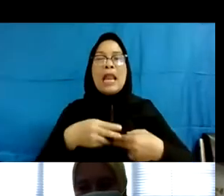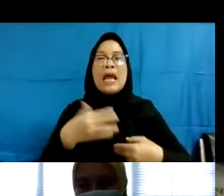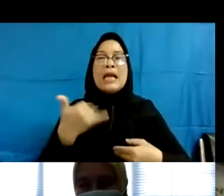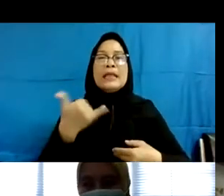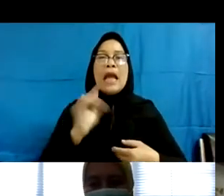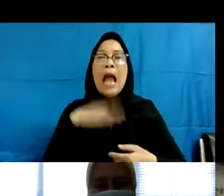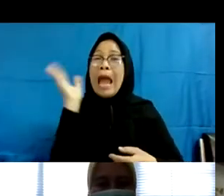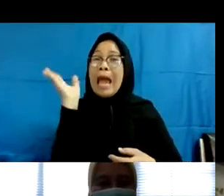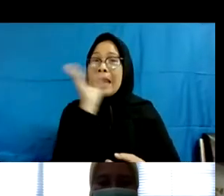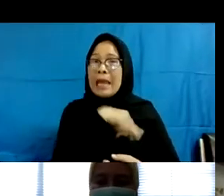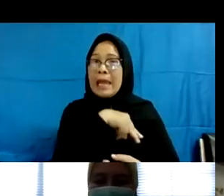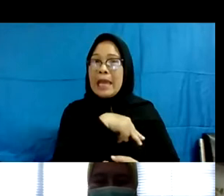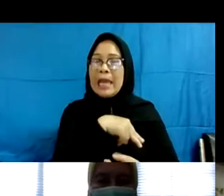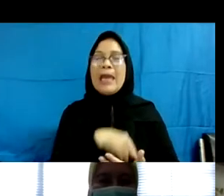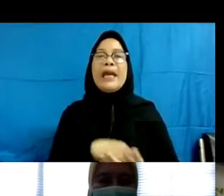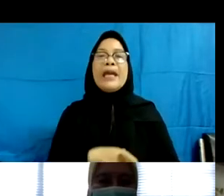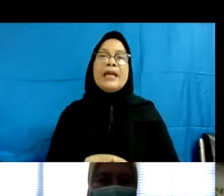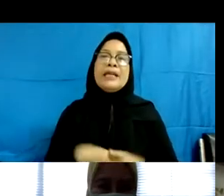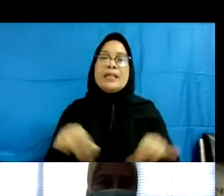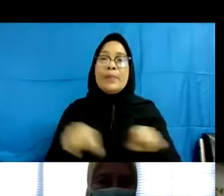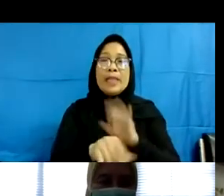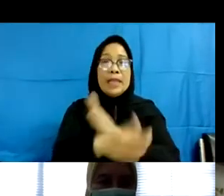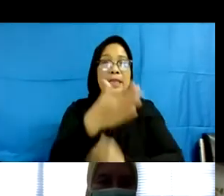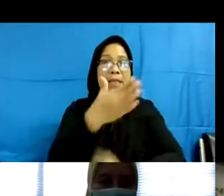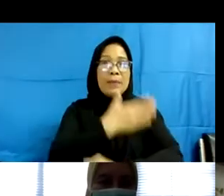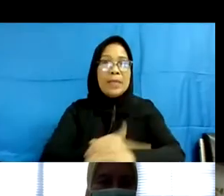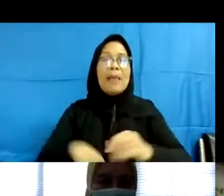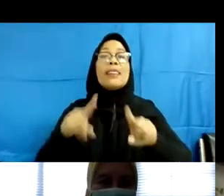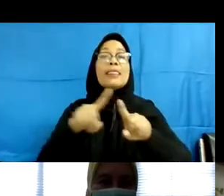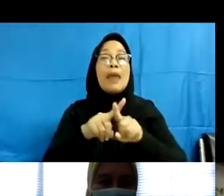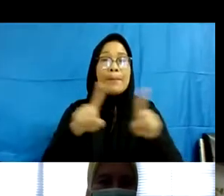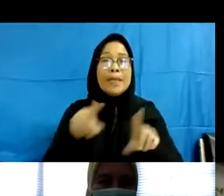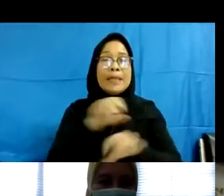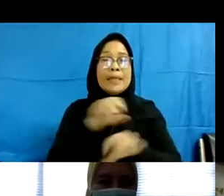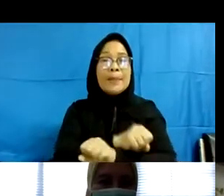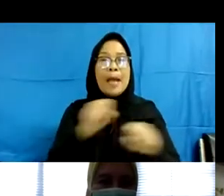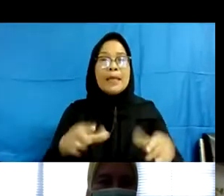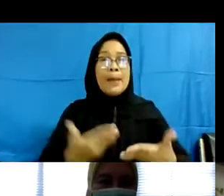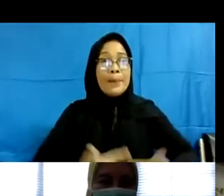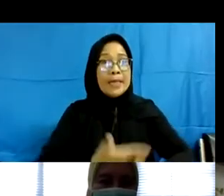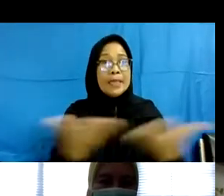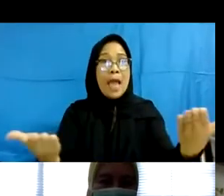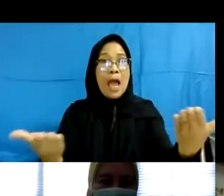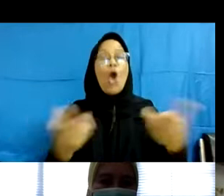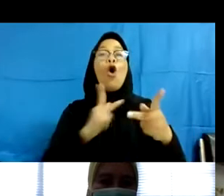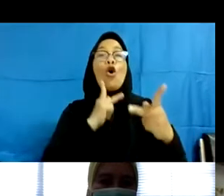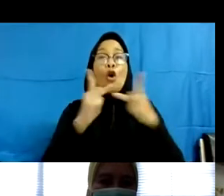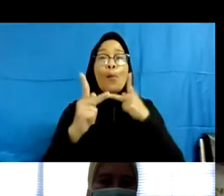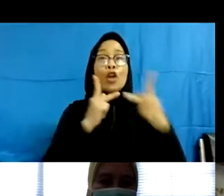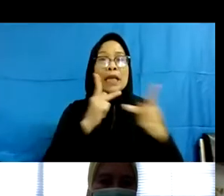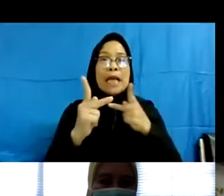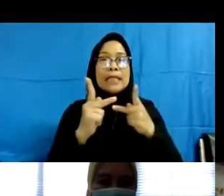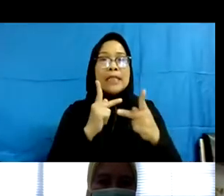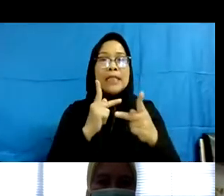sifatnya karena kedisabilitasan, tapi ini satu bentuk media komunikasi sebagai